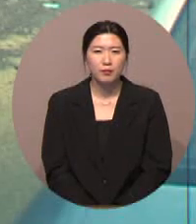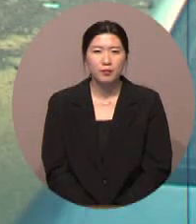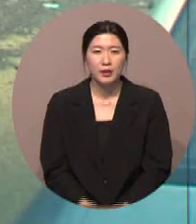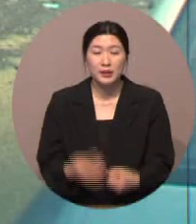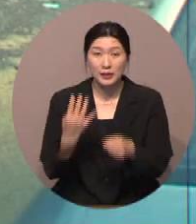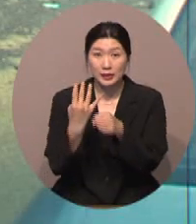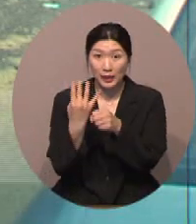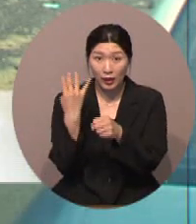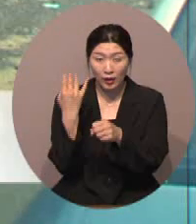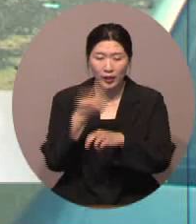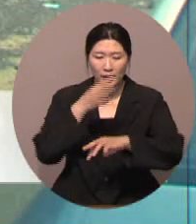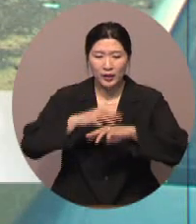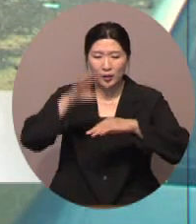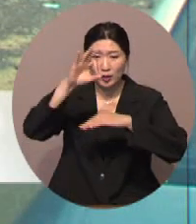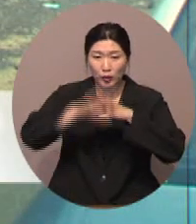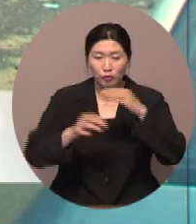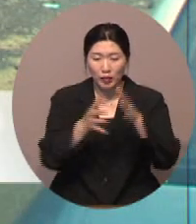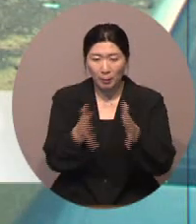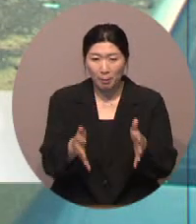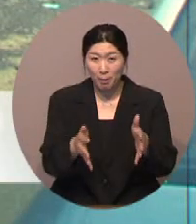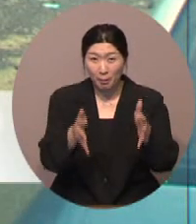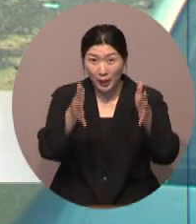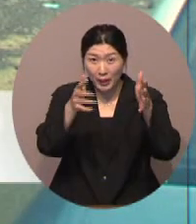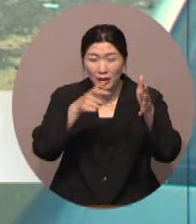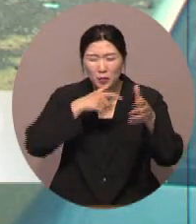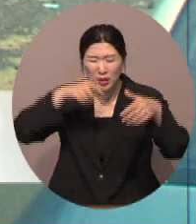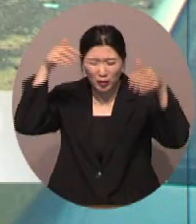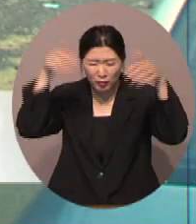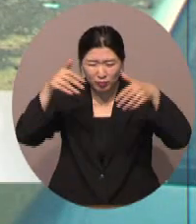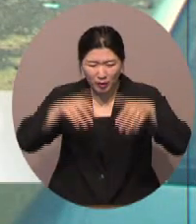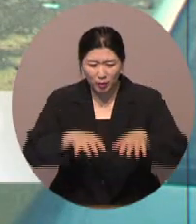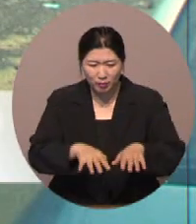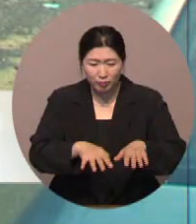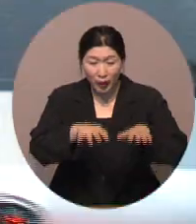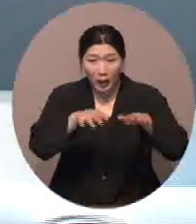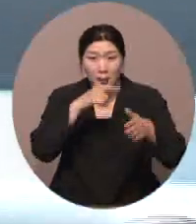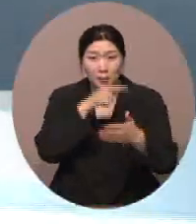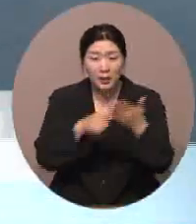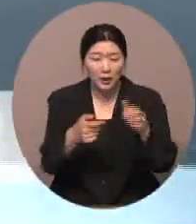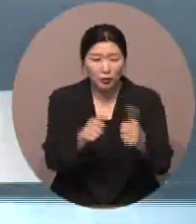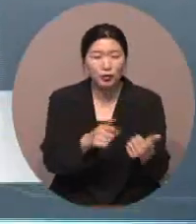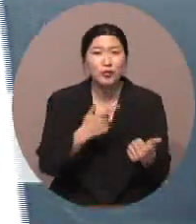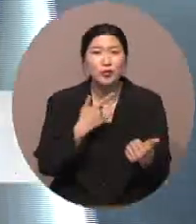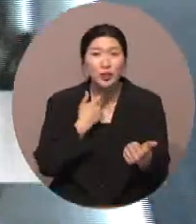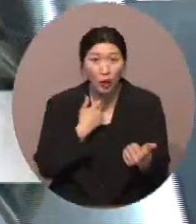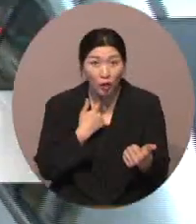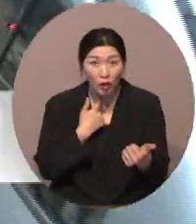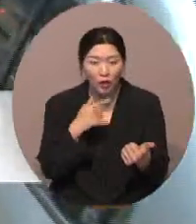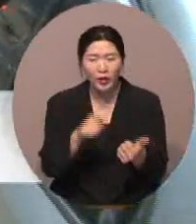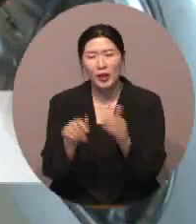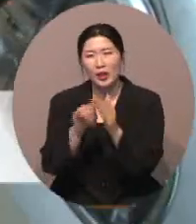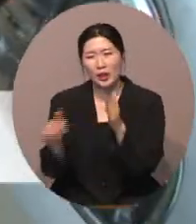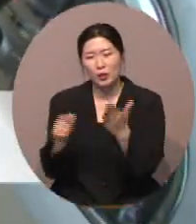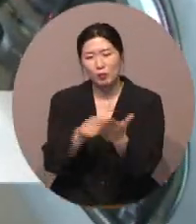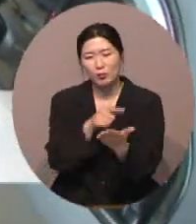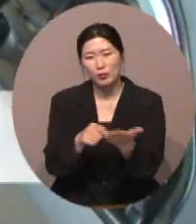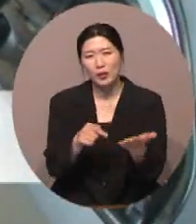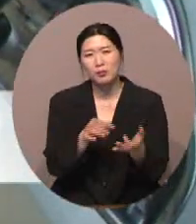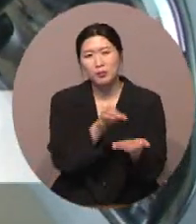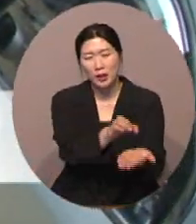4년 전 대전에 한 아파트에서 침수 피해로 숨진 주민 유족이 지방 자치 단체로부터 손해 배상을